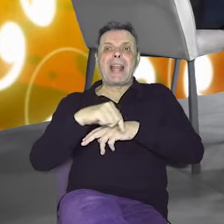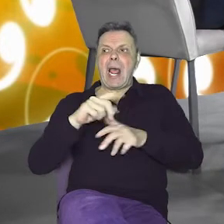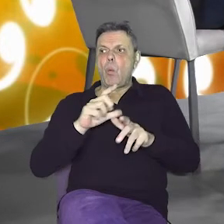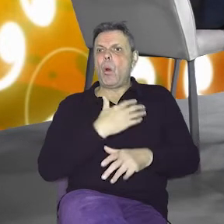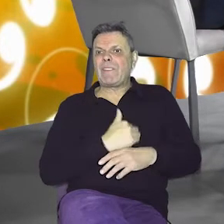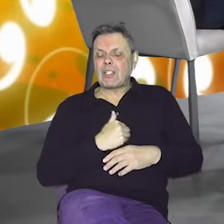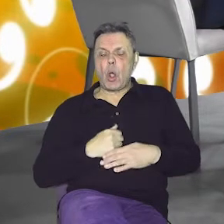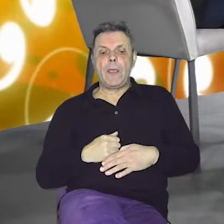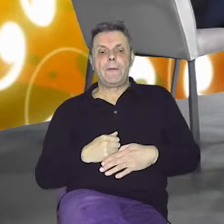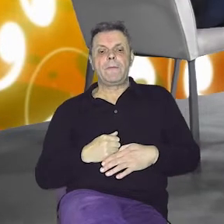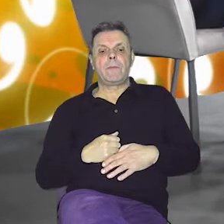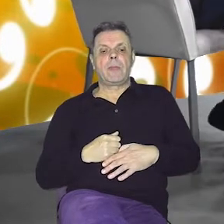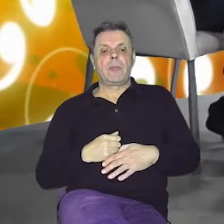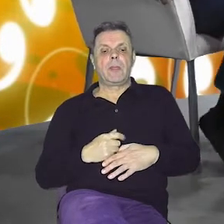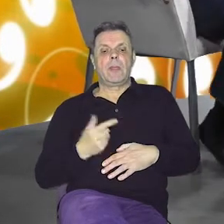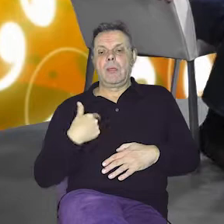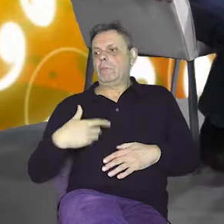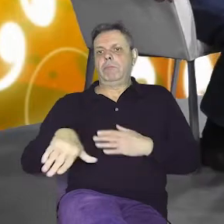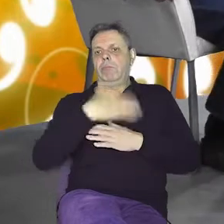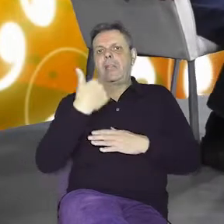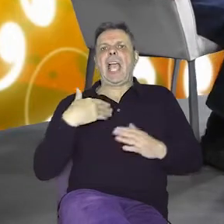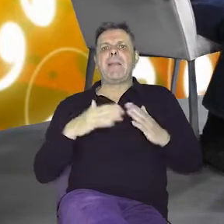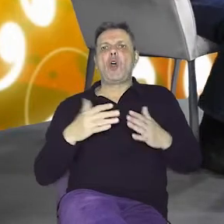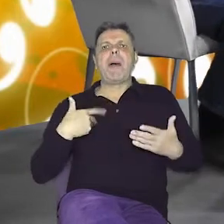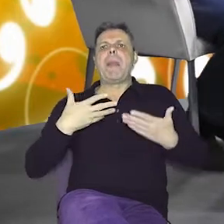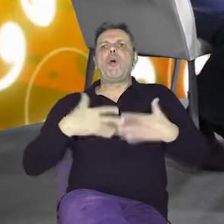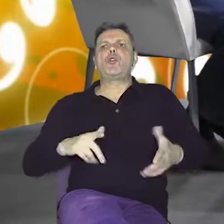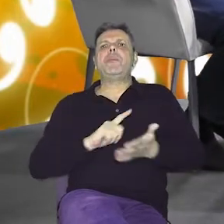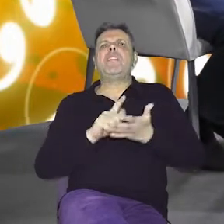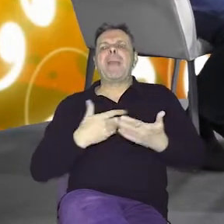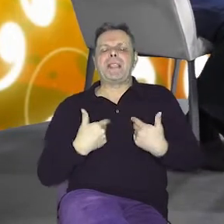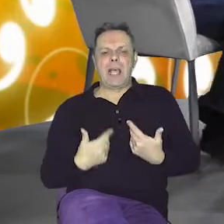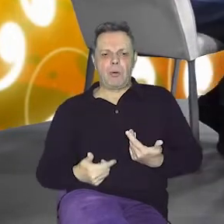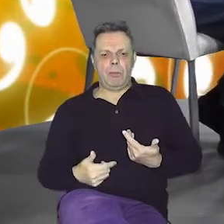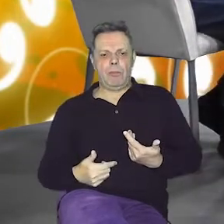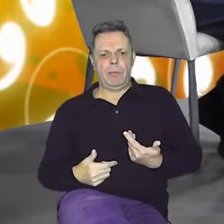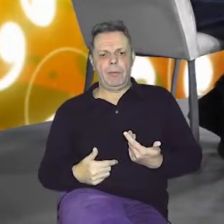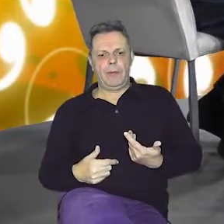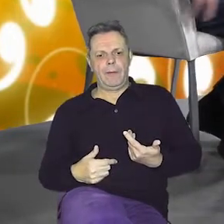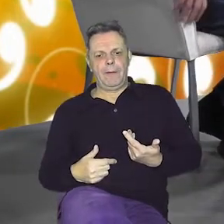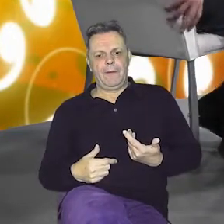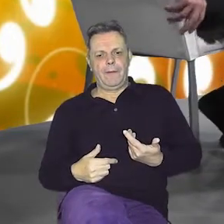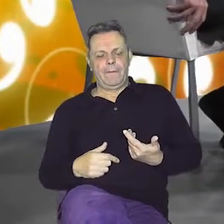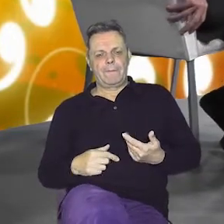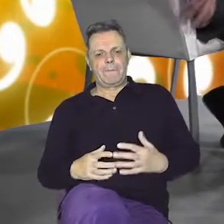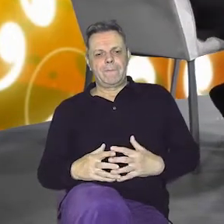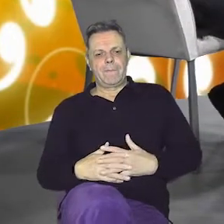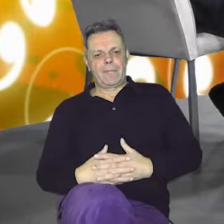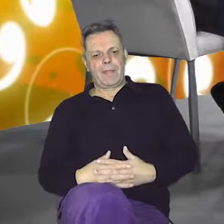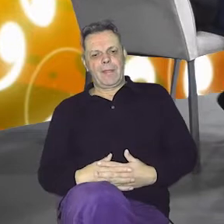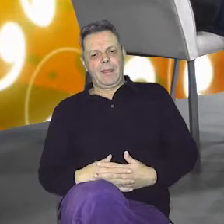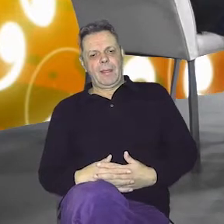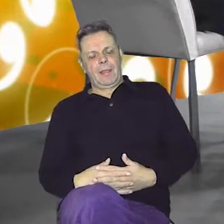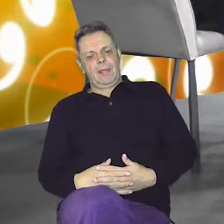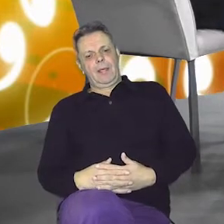u Hrvatskoj, onda doviđenja, idemo ja doma, nemojte gubiti vrijeme sa mnom, mislim suludo. Hoću, ja ću išćavati svoje